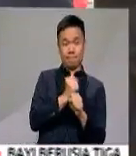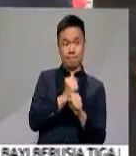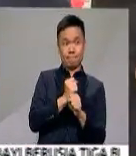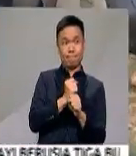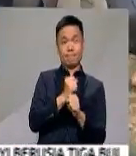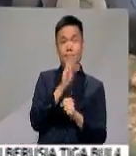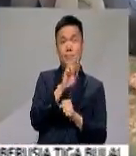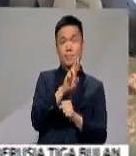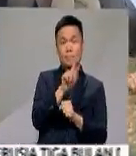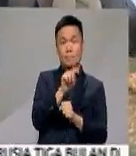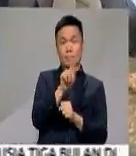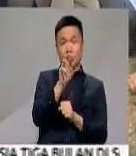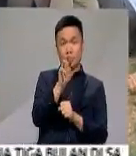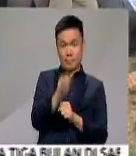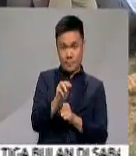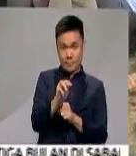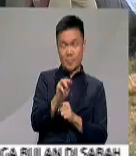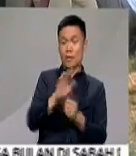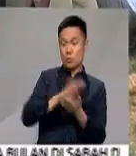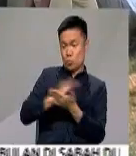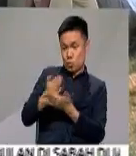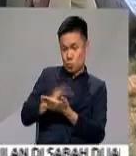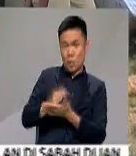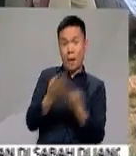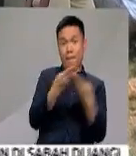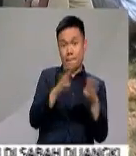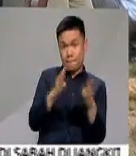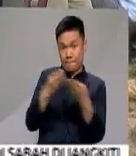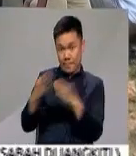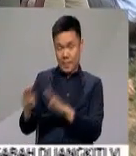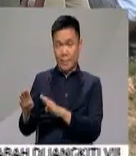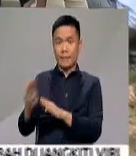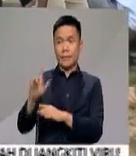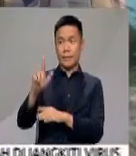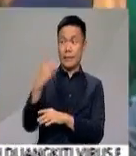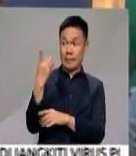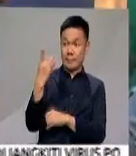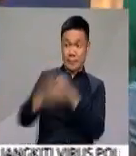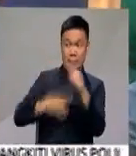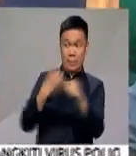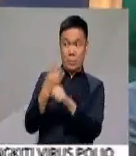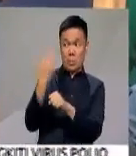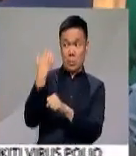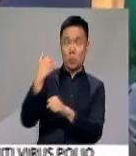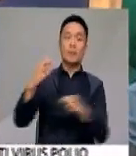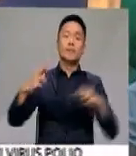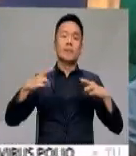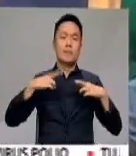1970-an sebagai penterjemah bahasa dan bersara wajib kira-kira 8 tahun lalu.